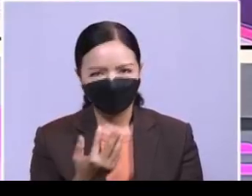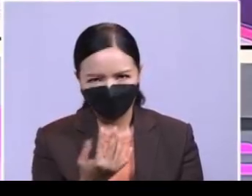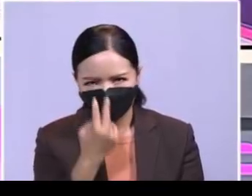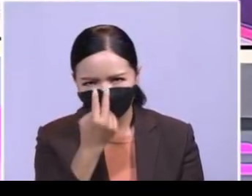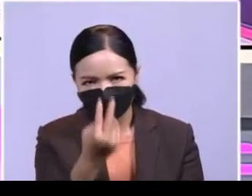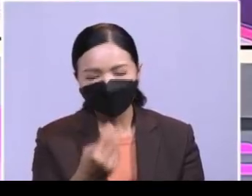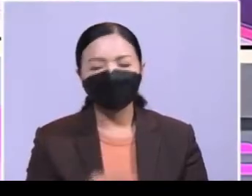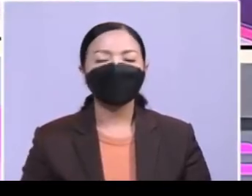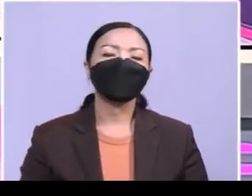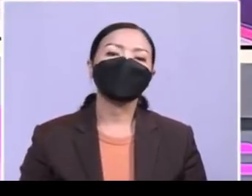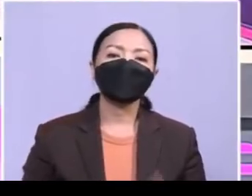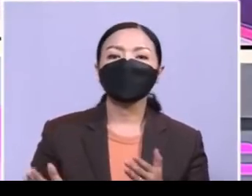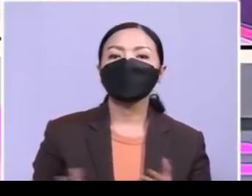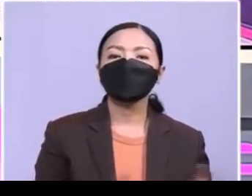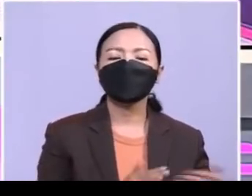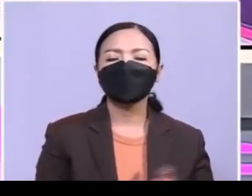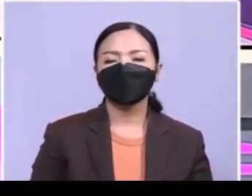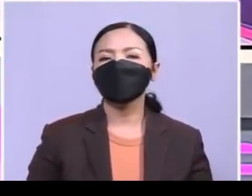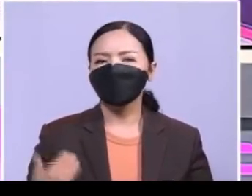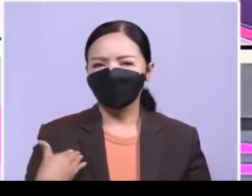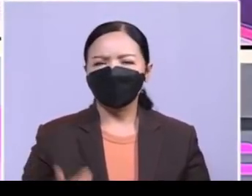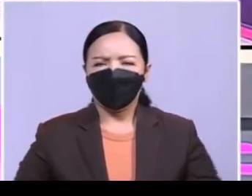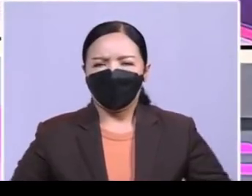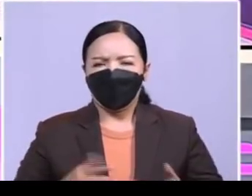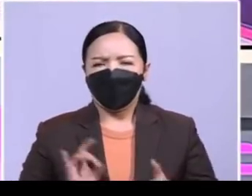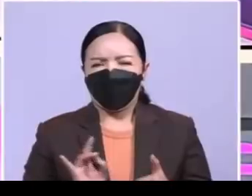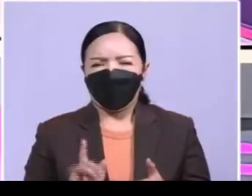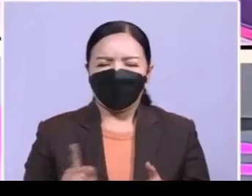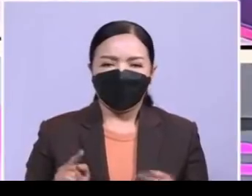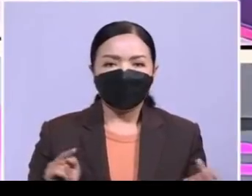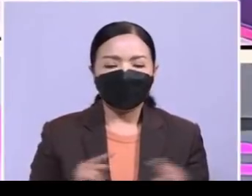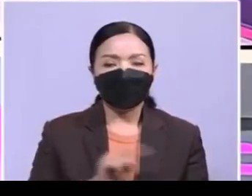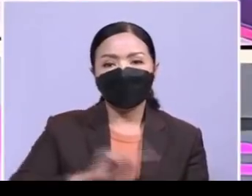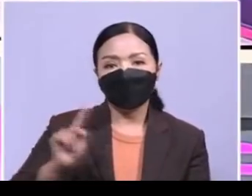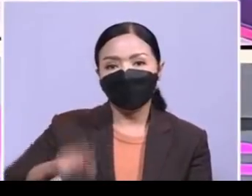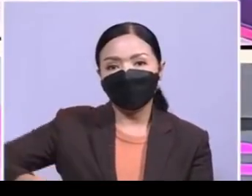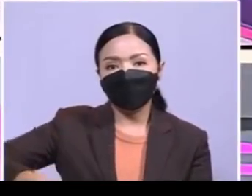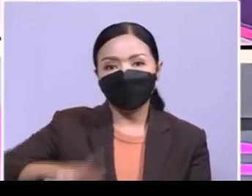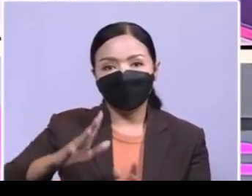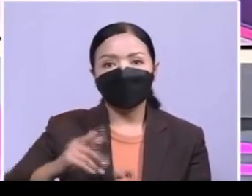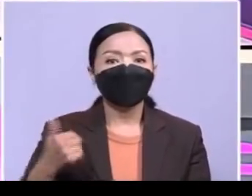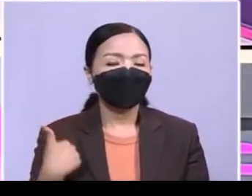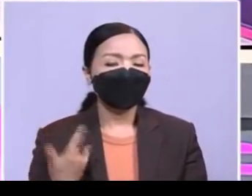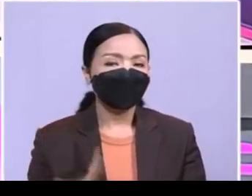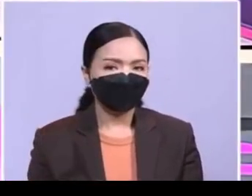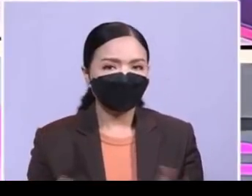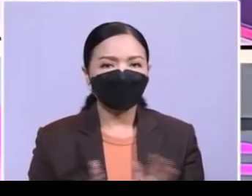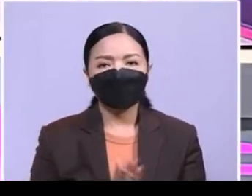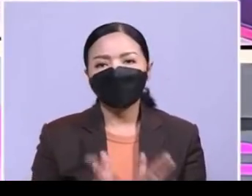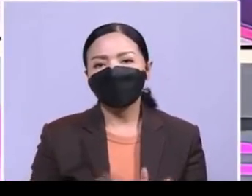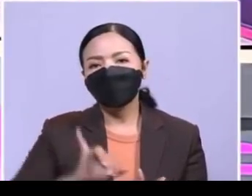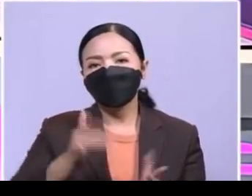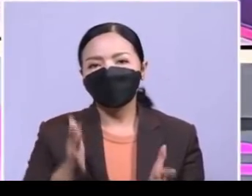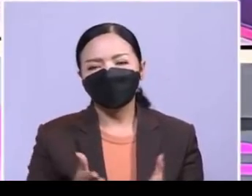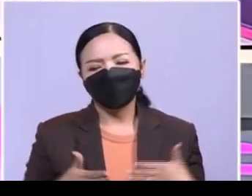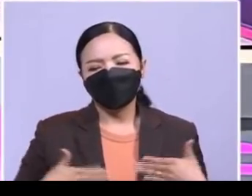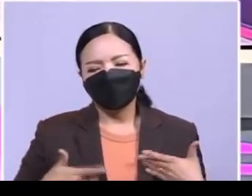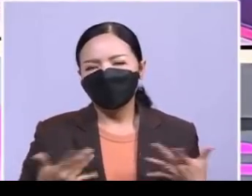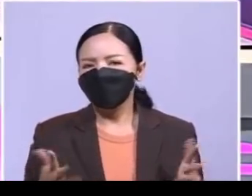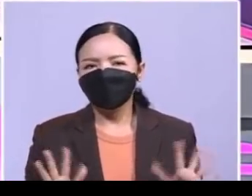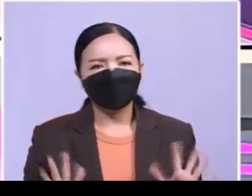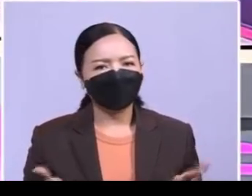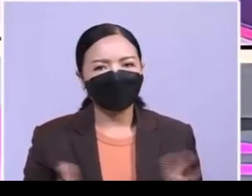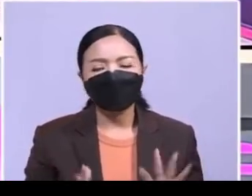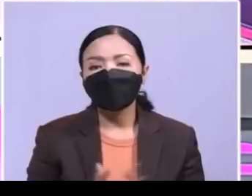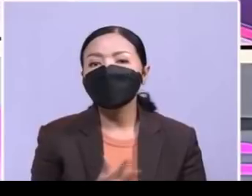ไปดูอีกหนึ่งเรื่องครับเป็นนาทีชีวิตครับในช่วงของเทศกาลสงกรานต์โอ้โหแต่ก็มีบางคนไม่ได้สนุกสนานเหมือนกันนะเพ